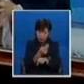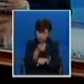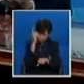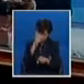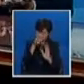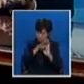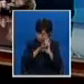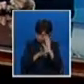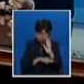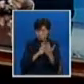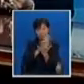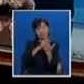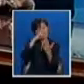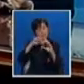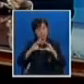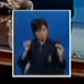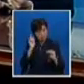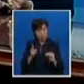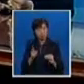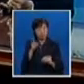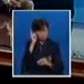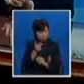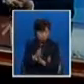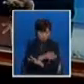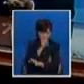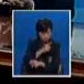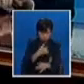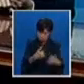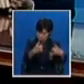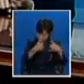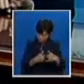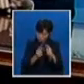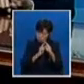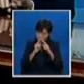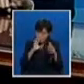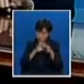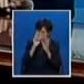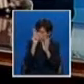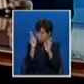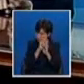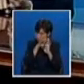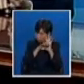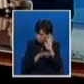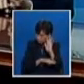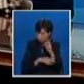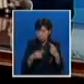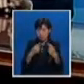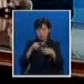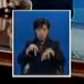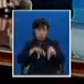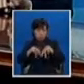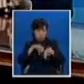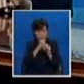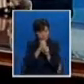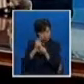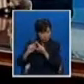ะครับเราต้องมาคุยกันในเรื่องของกติกาเราต้องมาคุยกันในเรื่องของการทำบรรยากาศของบ้านเมืองไ